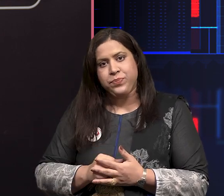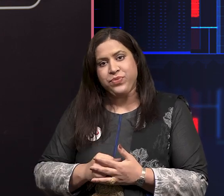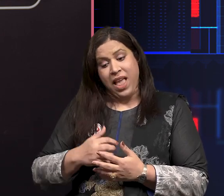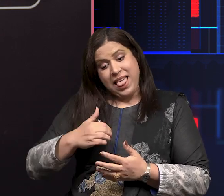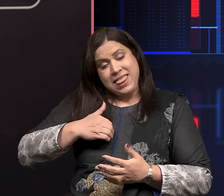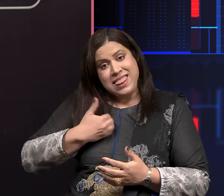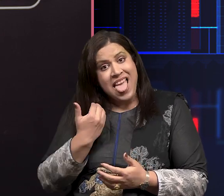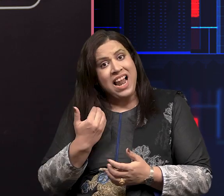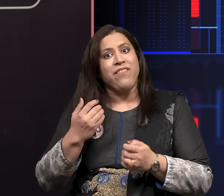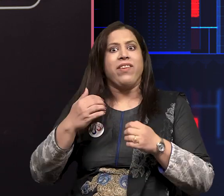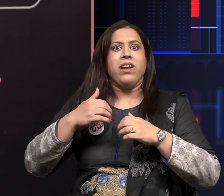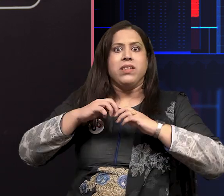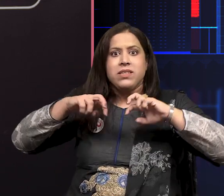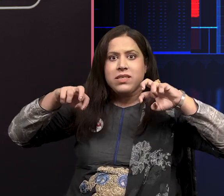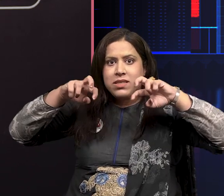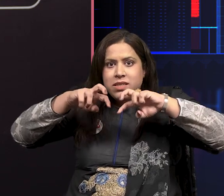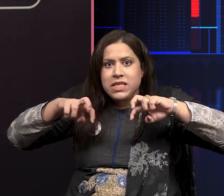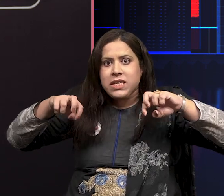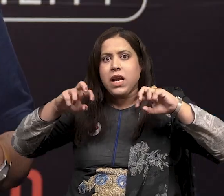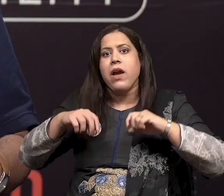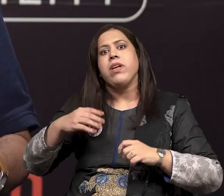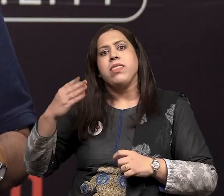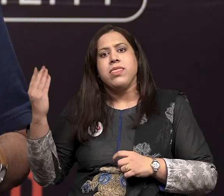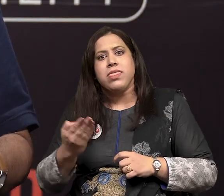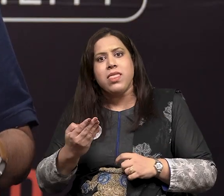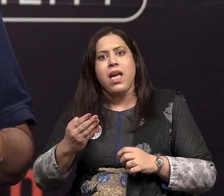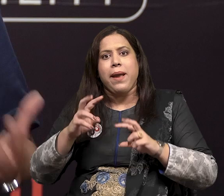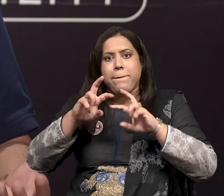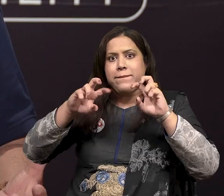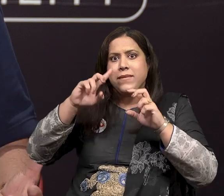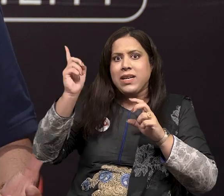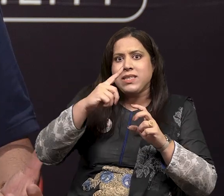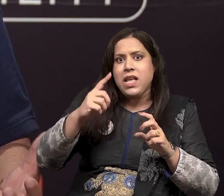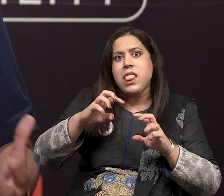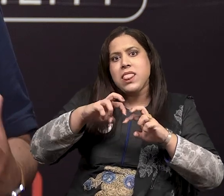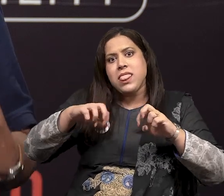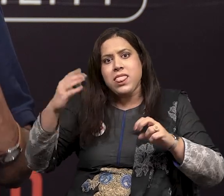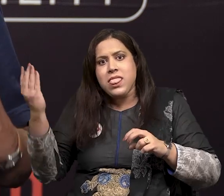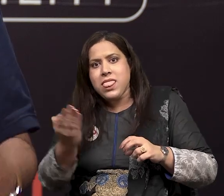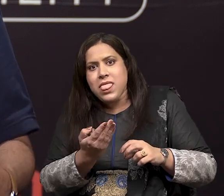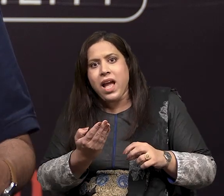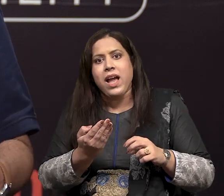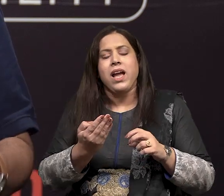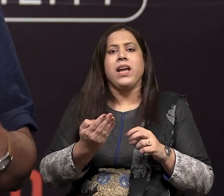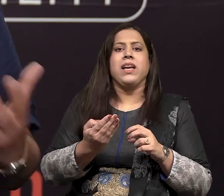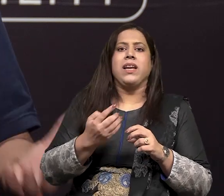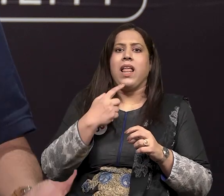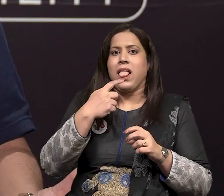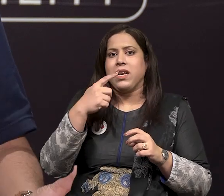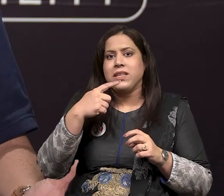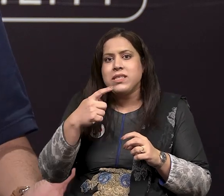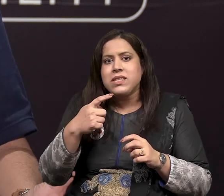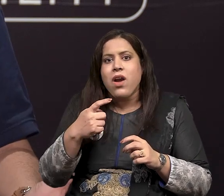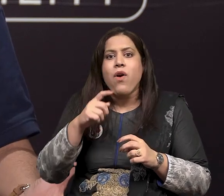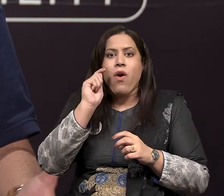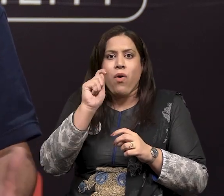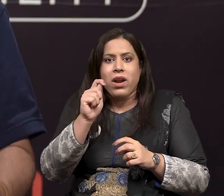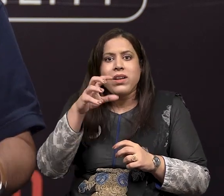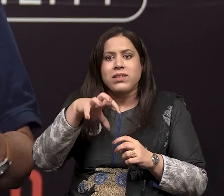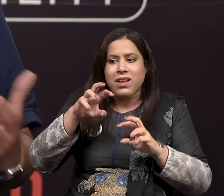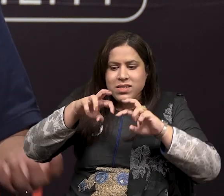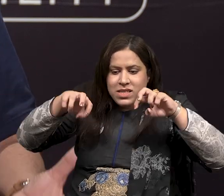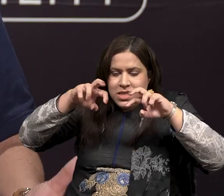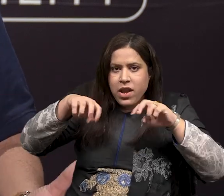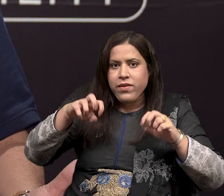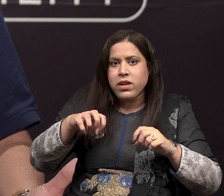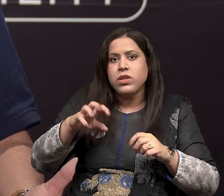डिस्कवर करते हैं, नई लैंग्वेज डिस्कवर करते हैं, नए वेज ऑफ वर्किंग डिस्कवर करते हैं, तो देन एवरीवन इज़ देयर टू लिसन टू देम,